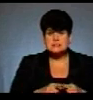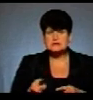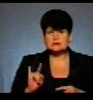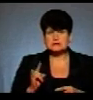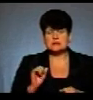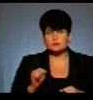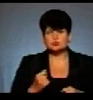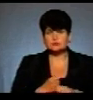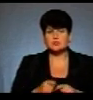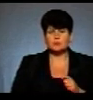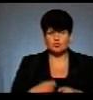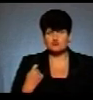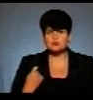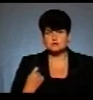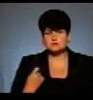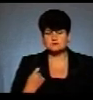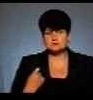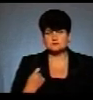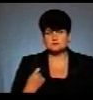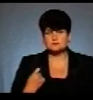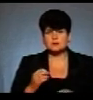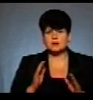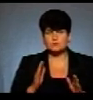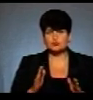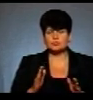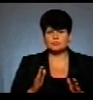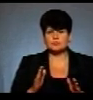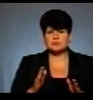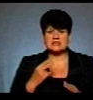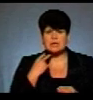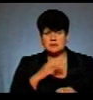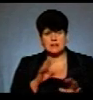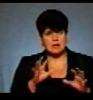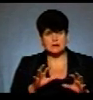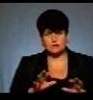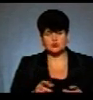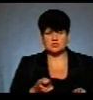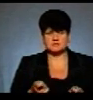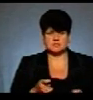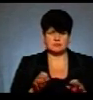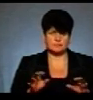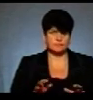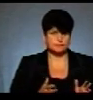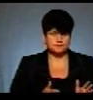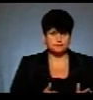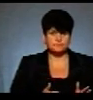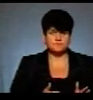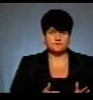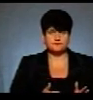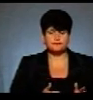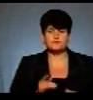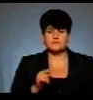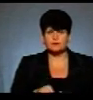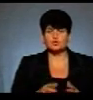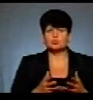вчинити правопорушення, які будуть підпадати під дію кримінального кодексу чи адміністративного кодексу. В тому